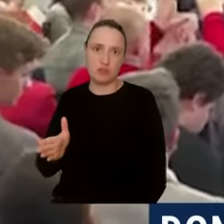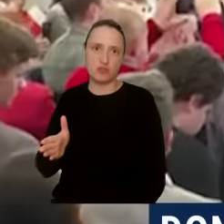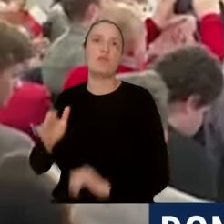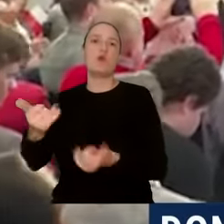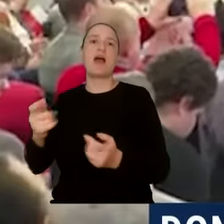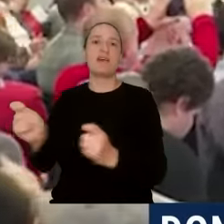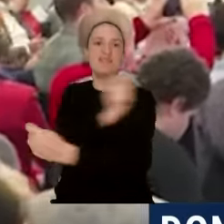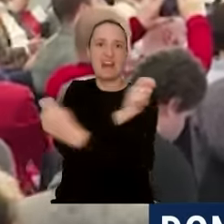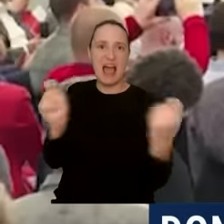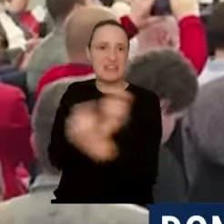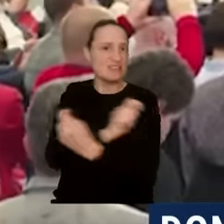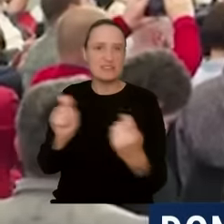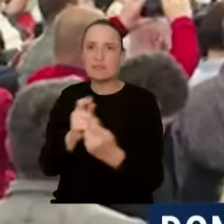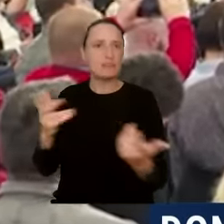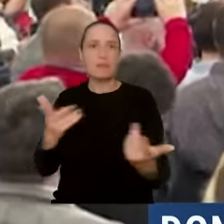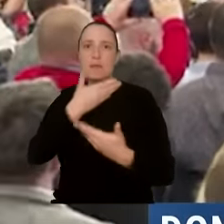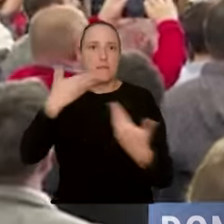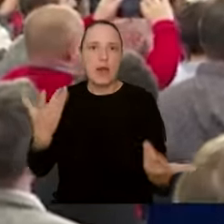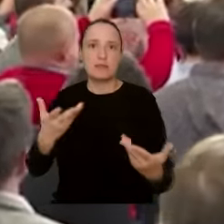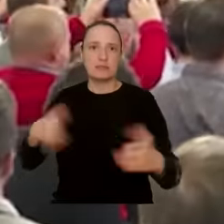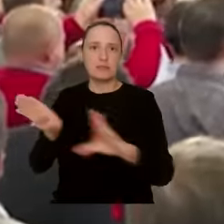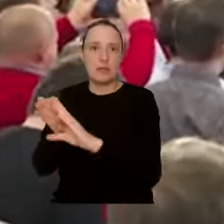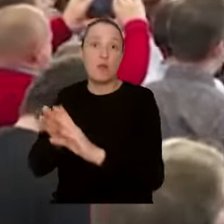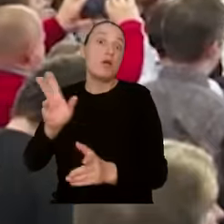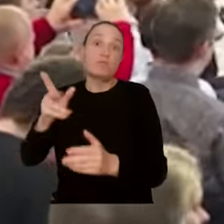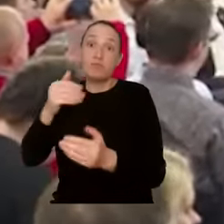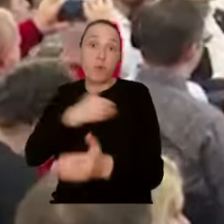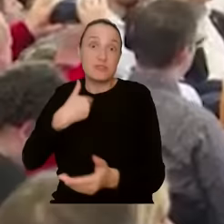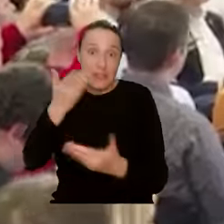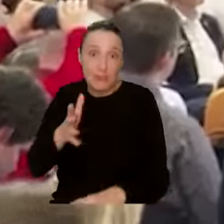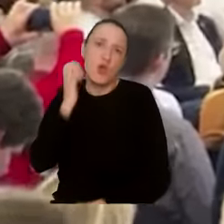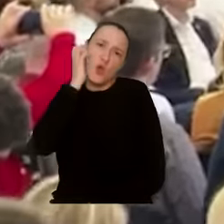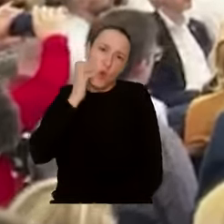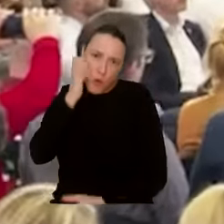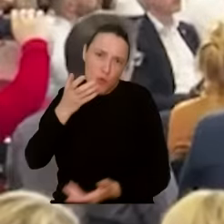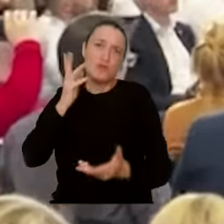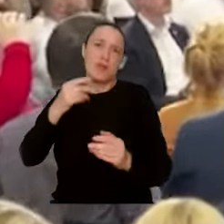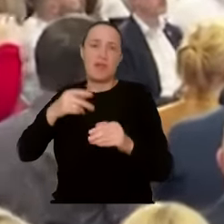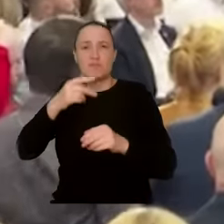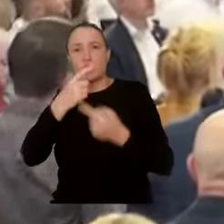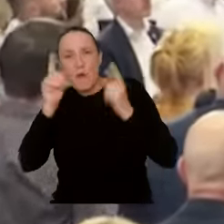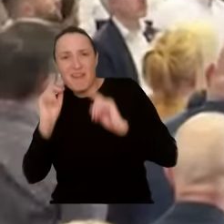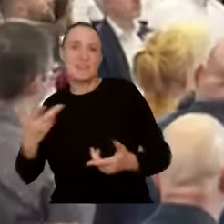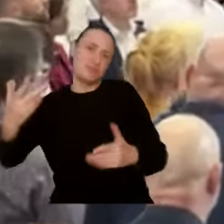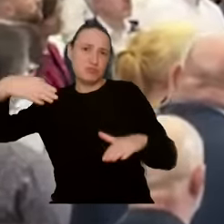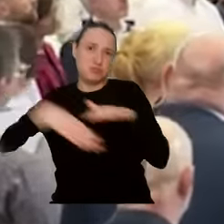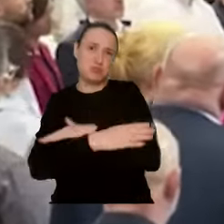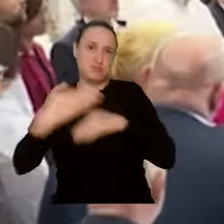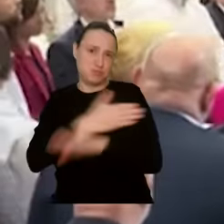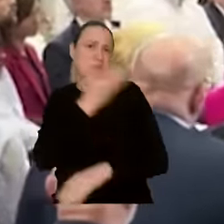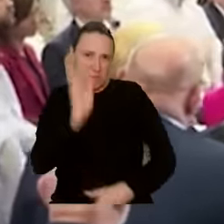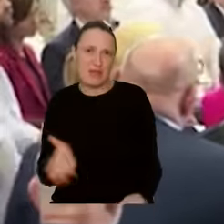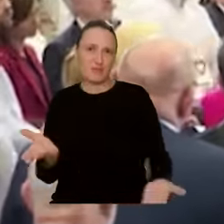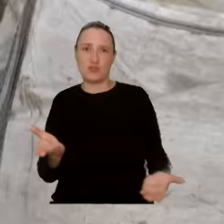tranzytu, bo ten tranzyt jak nie przez Polskę, to przez Rumunię czy Słowację i tak trafi do Europy. Polska nie może zamknąć tranzytu